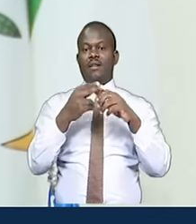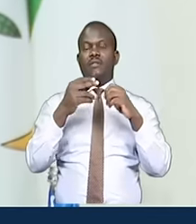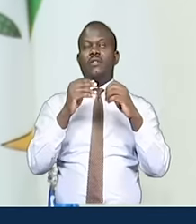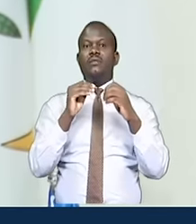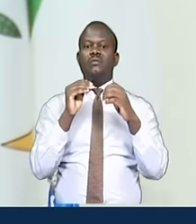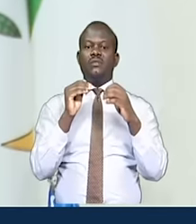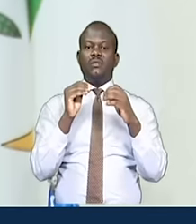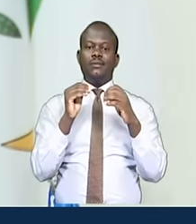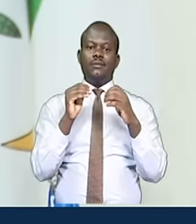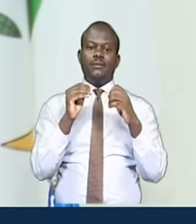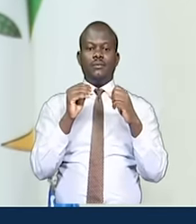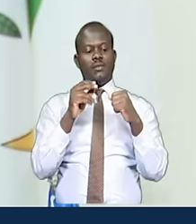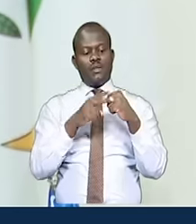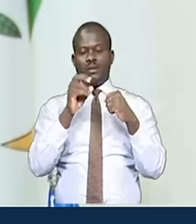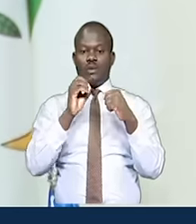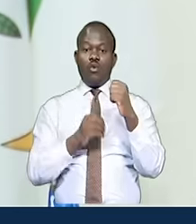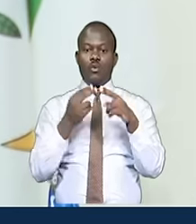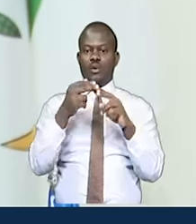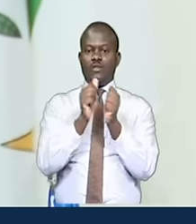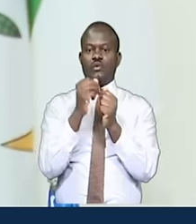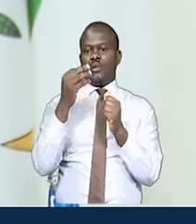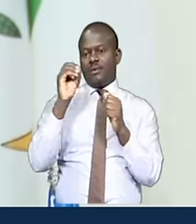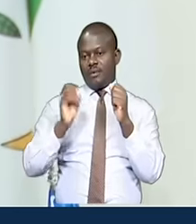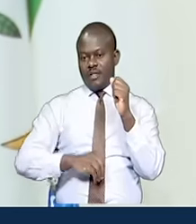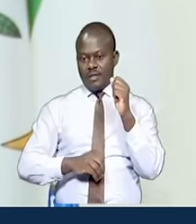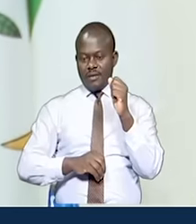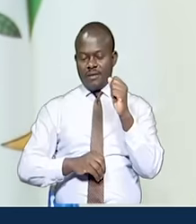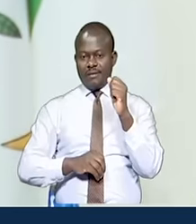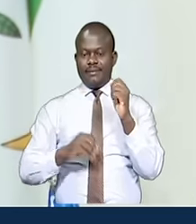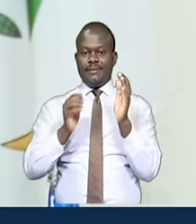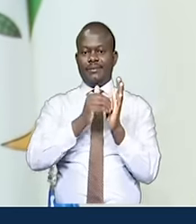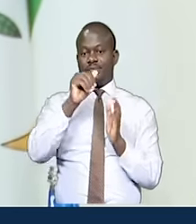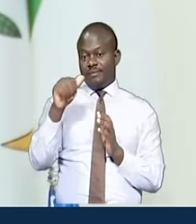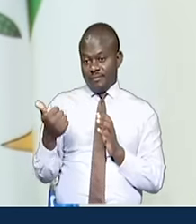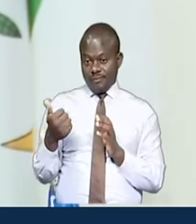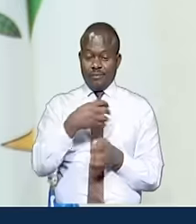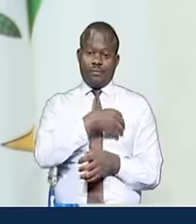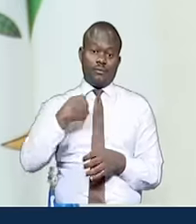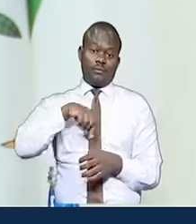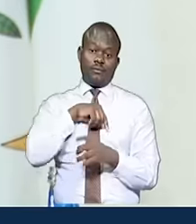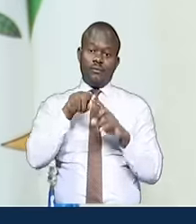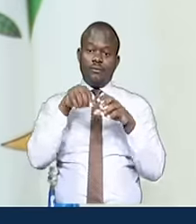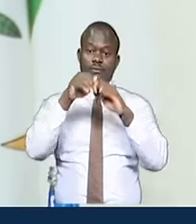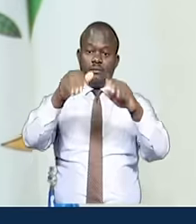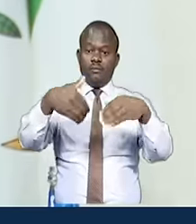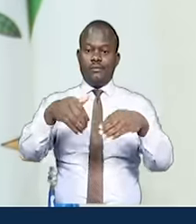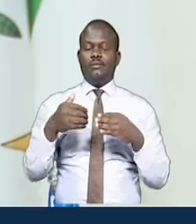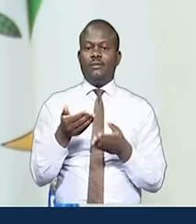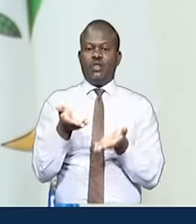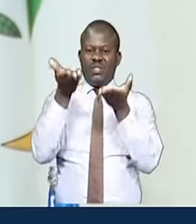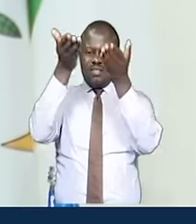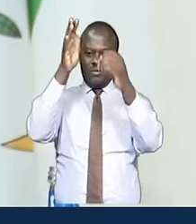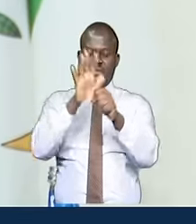70%. Ubu turi kuri 13%. Ikindi ukuntu bwacu bwa bushingiye ku buhinzi ku gipimo cy'ejo